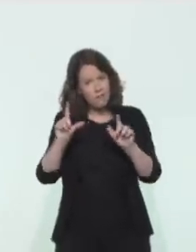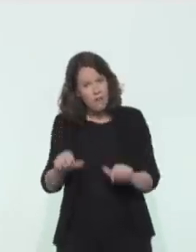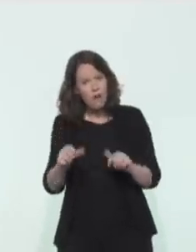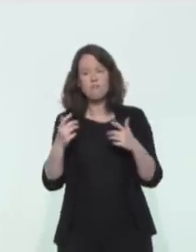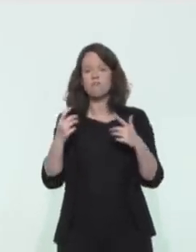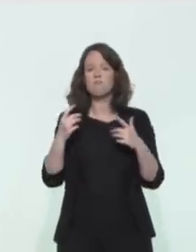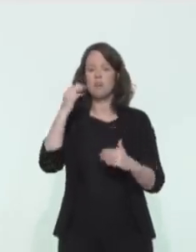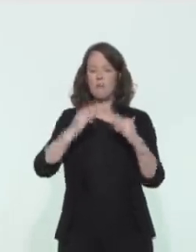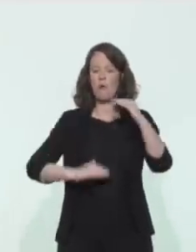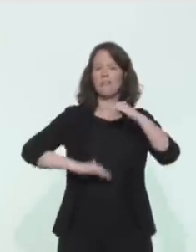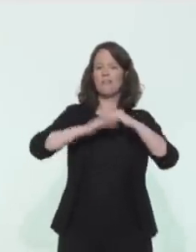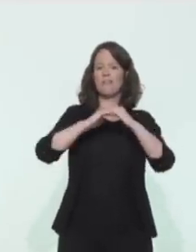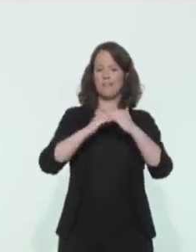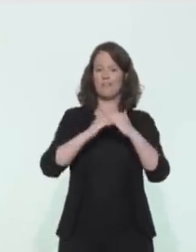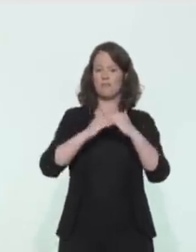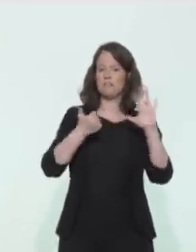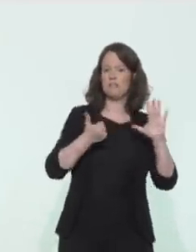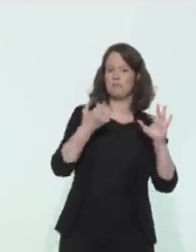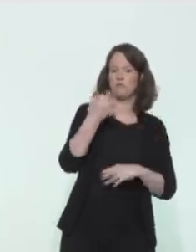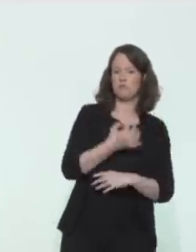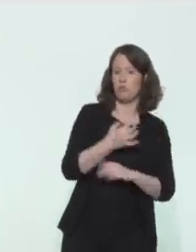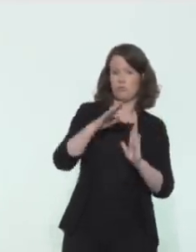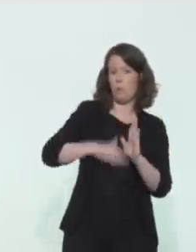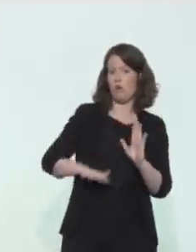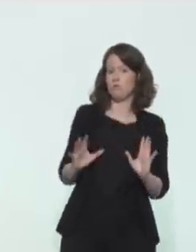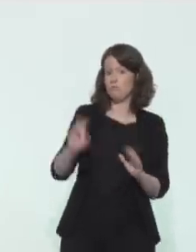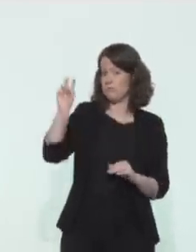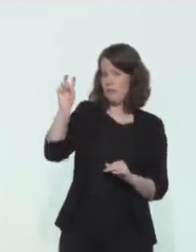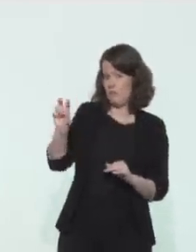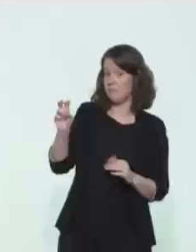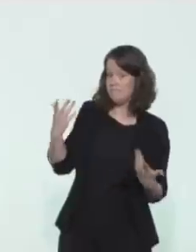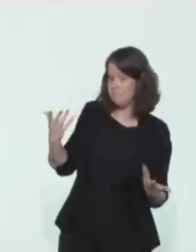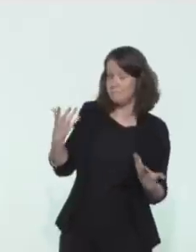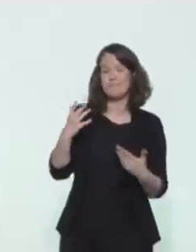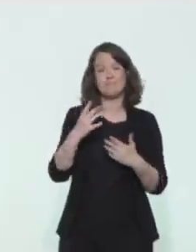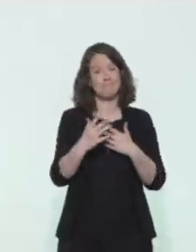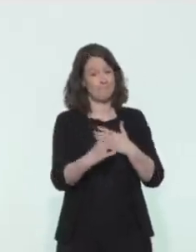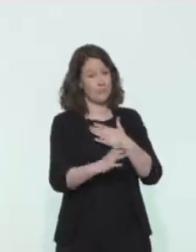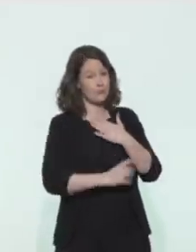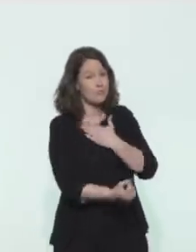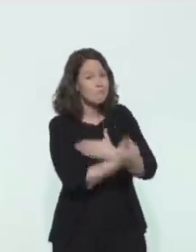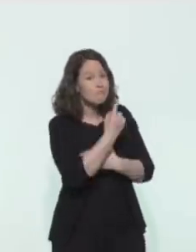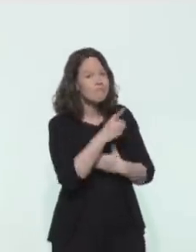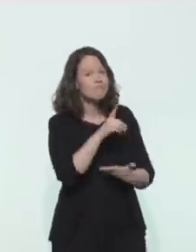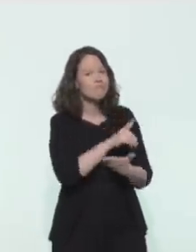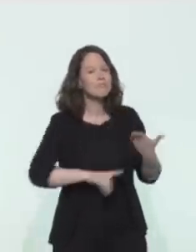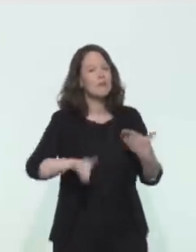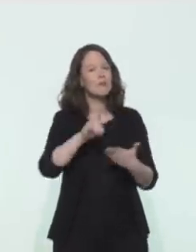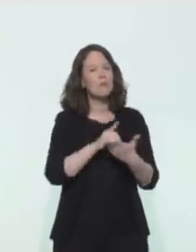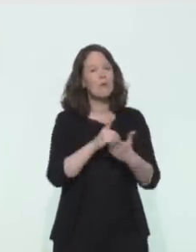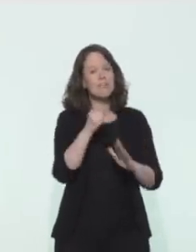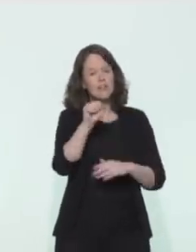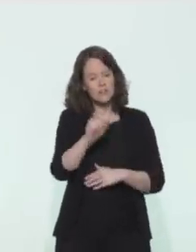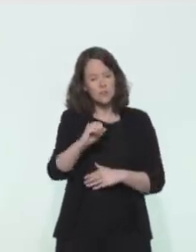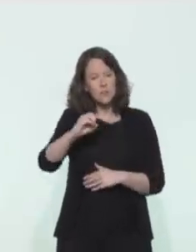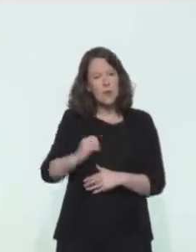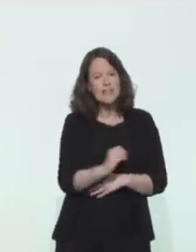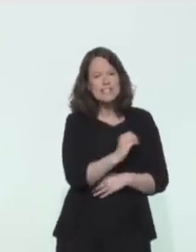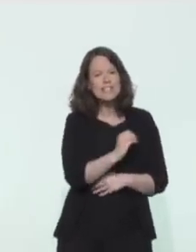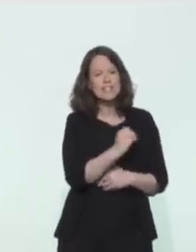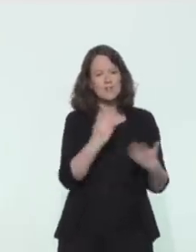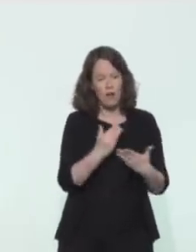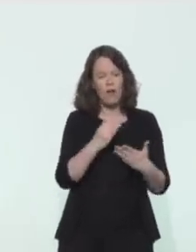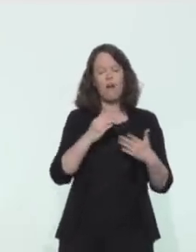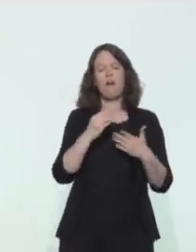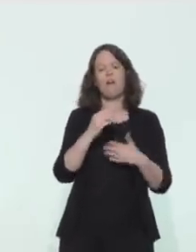et que les seuils que nous avons fixés. À l'inverse, vous avez un département qui apparaît en rouge dans le sud-ouest de la France, qui correspond au